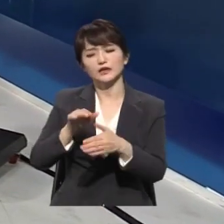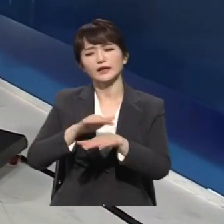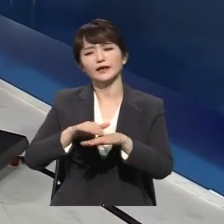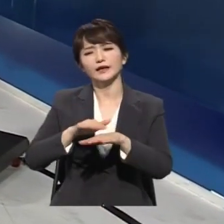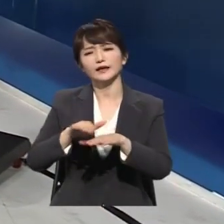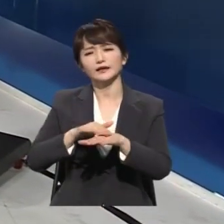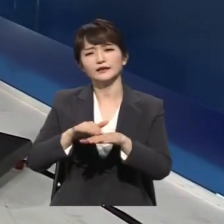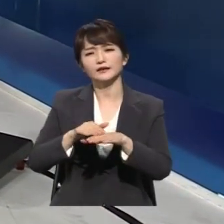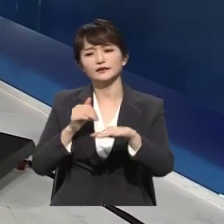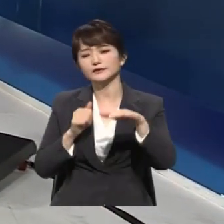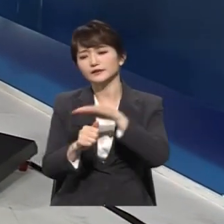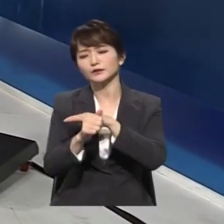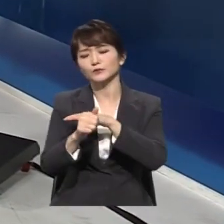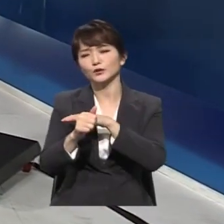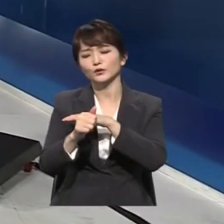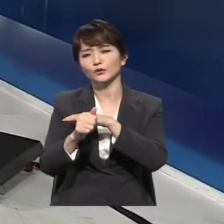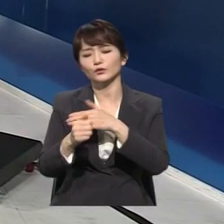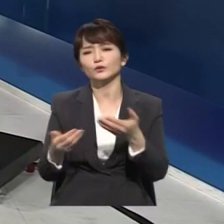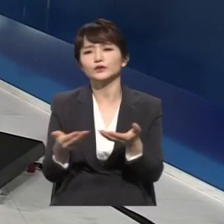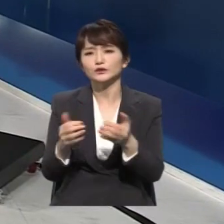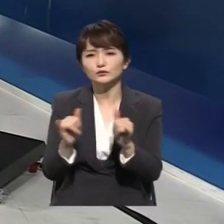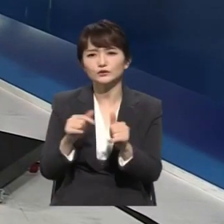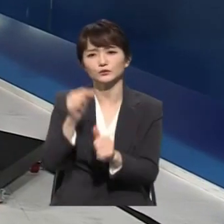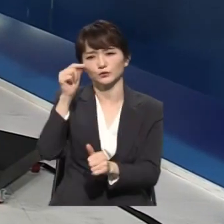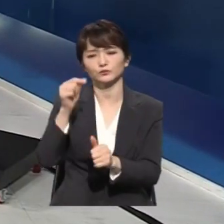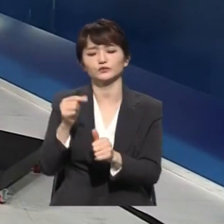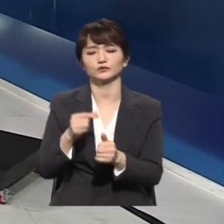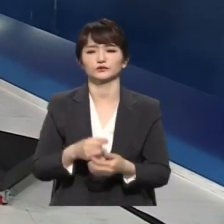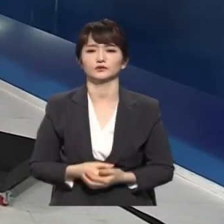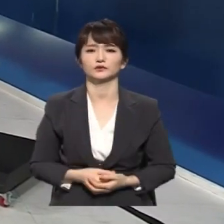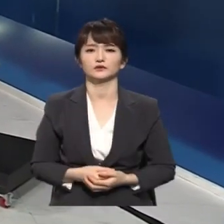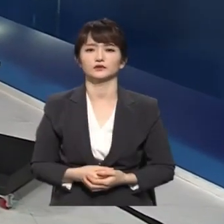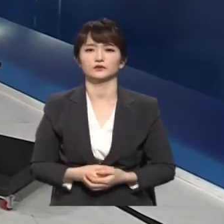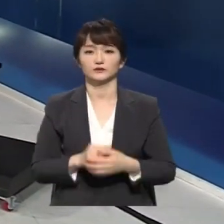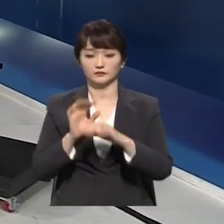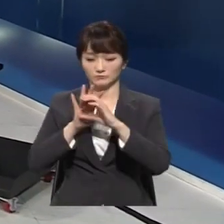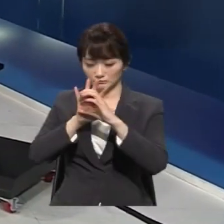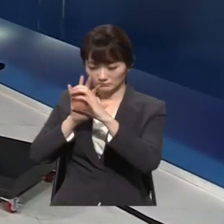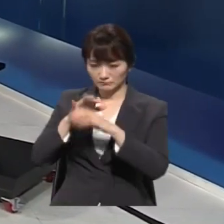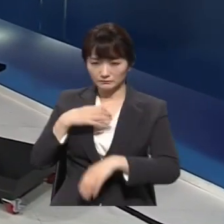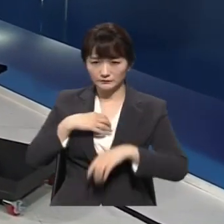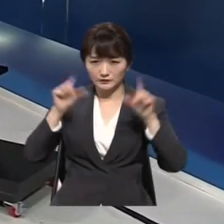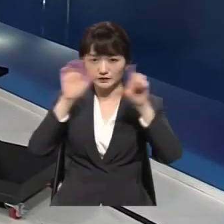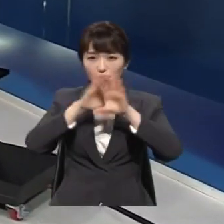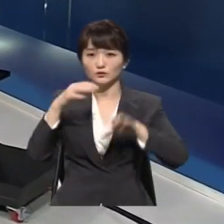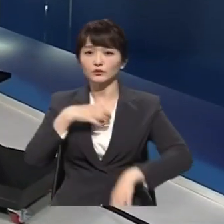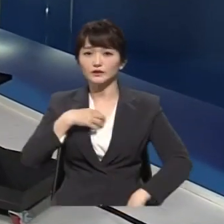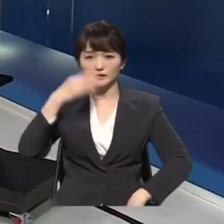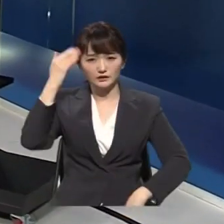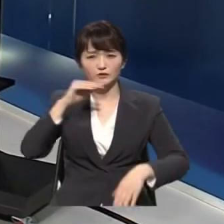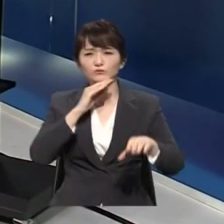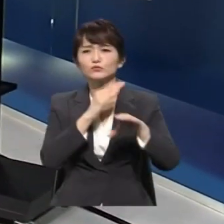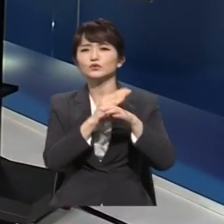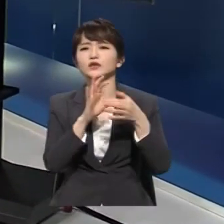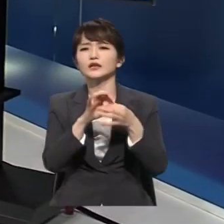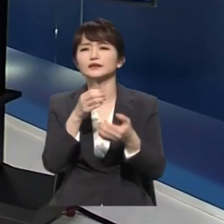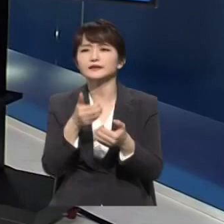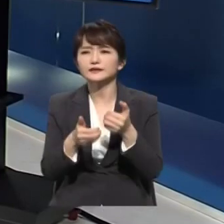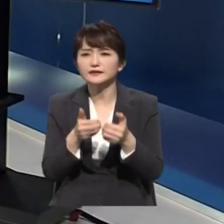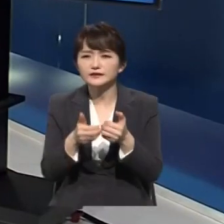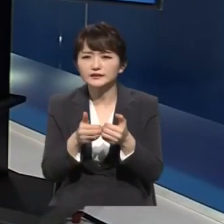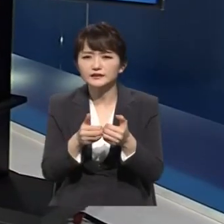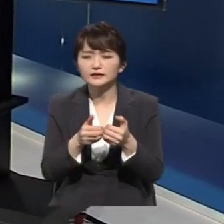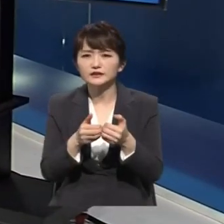대표 일꾼입니다 대표 일꾼을 뽑는 것입니다 그러나 유기 기후변화 이게 남북관계의 기 이중